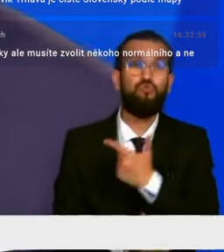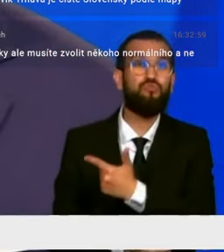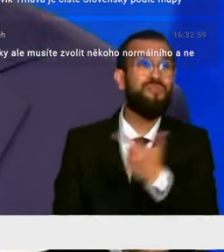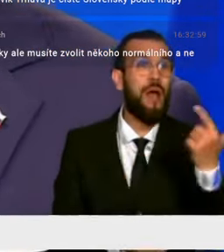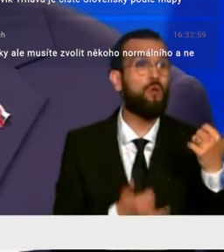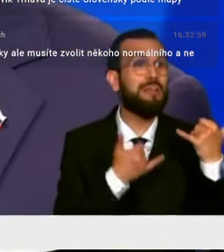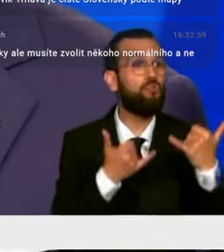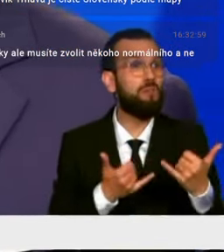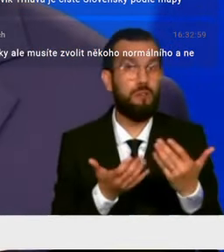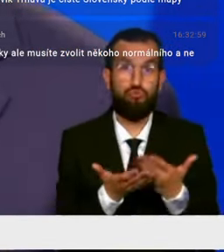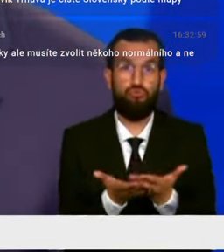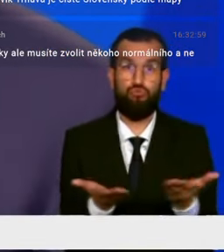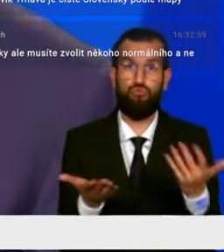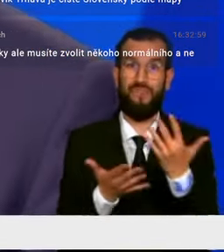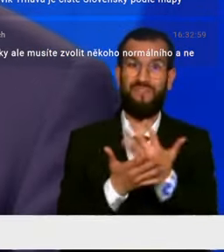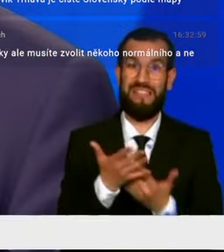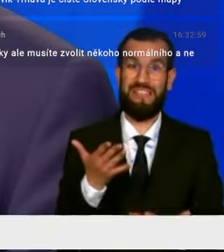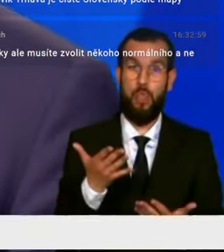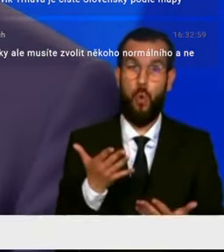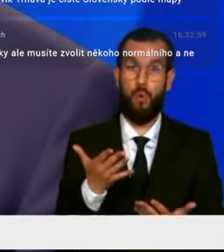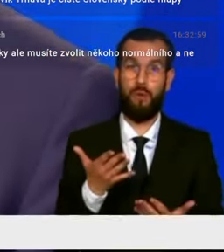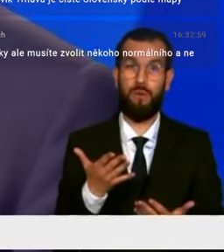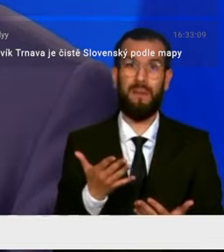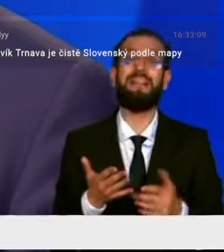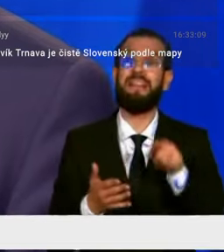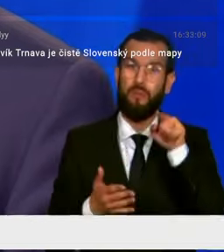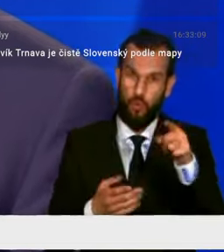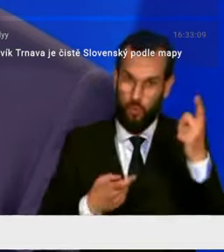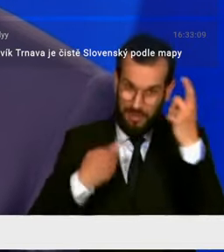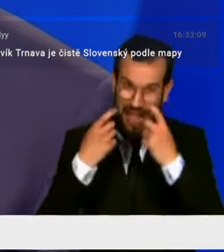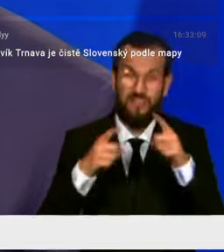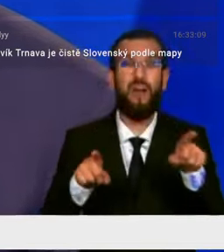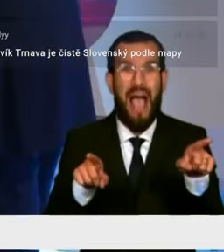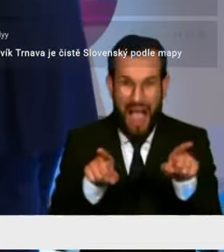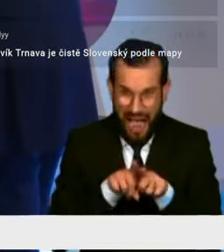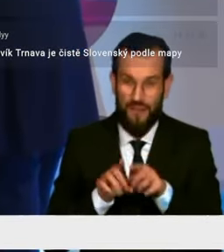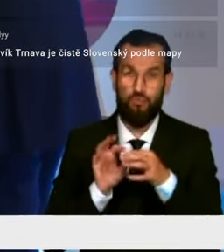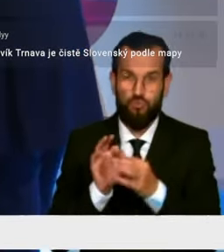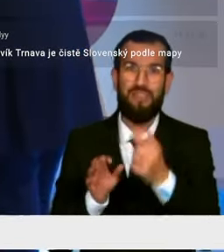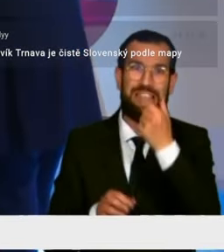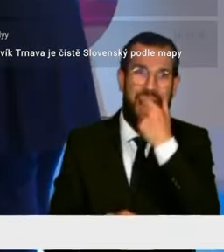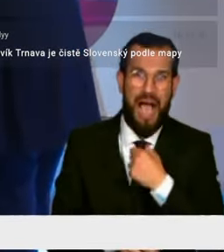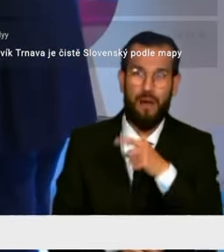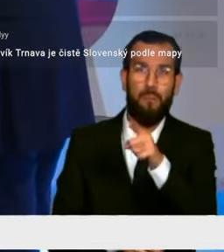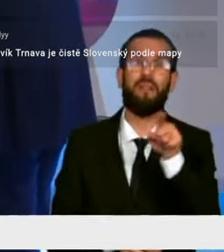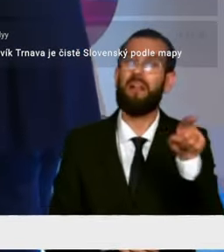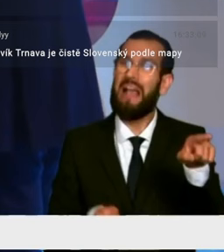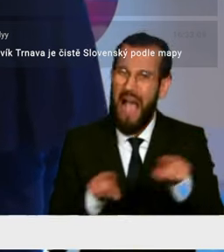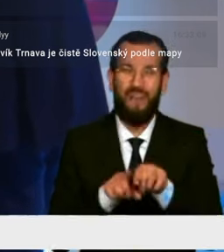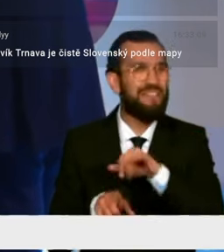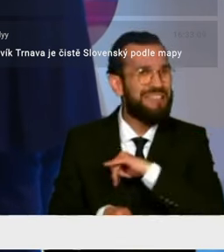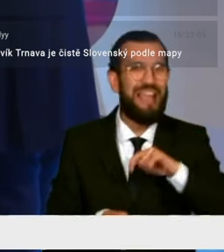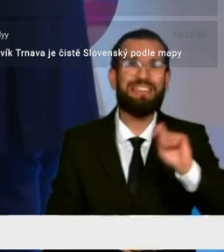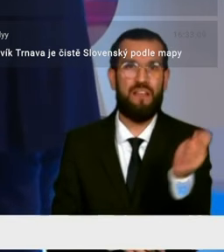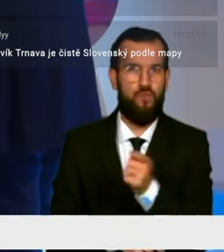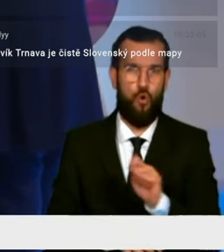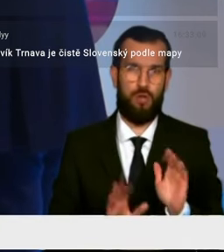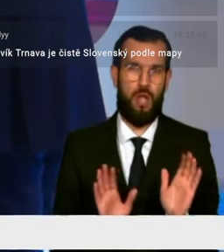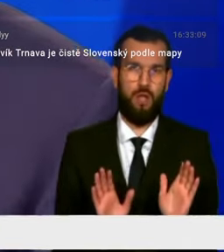k ničomu nevedie no a tu zasa máme prienik s aj voličom národným ktorý si neželá vojnu a už